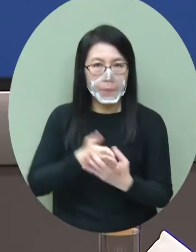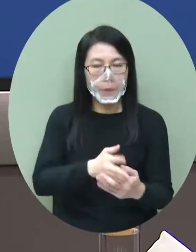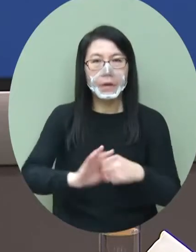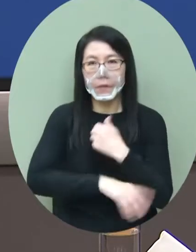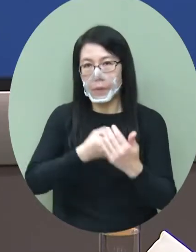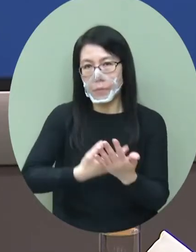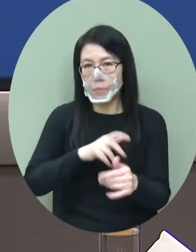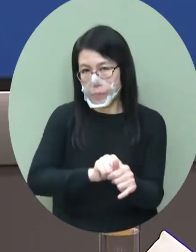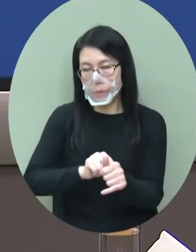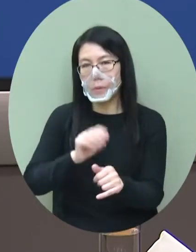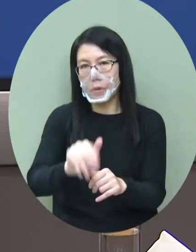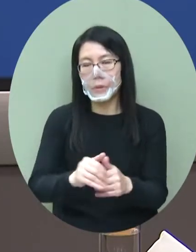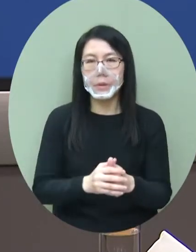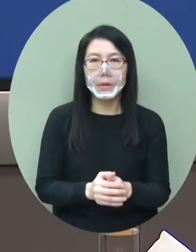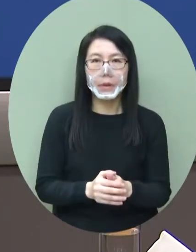采取法律行动。